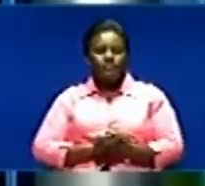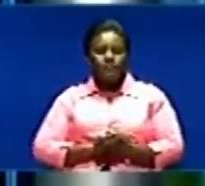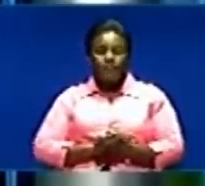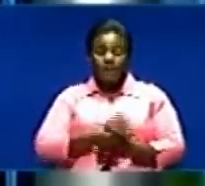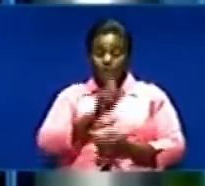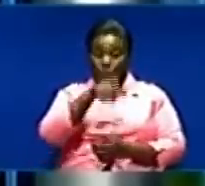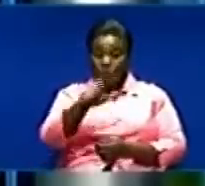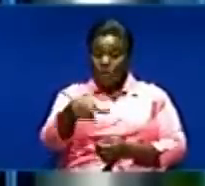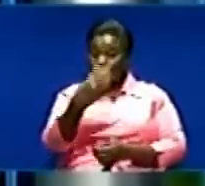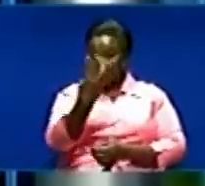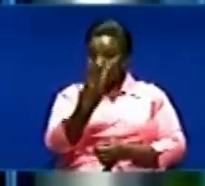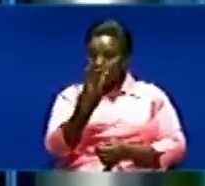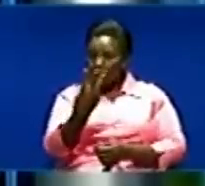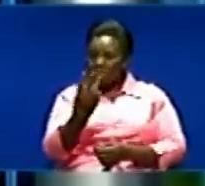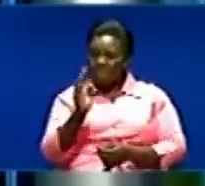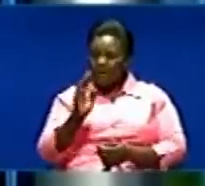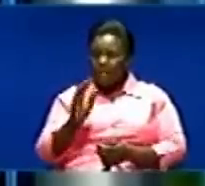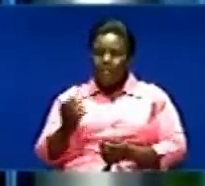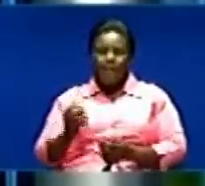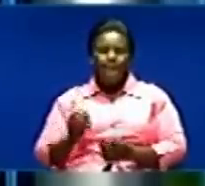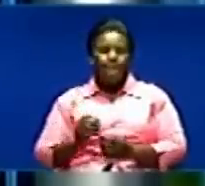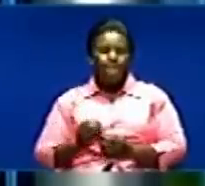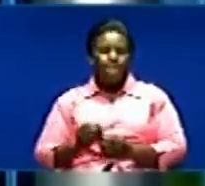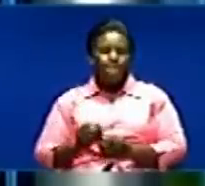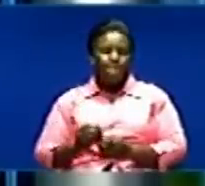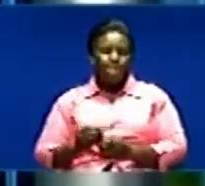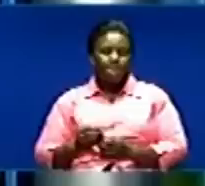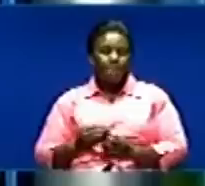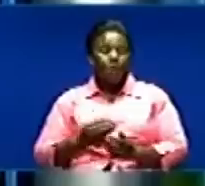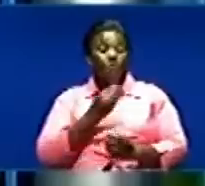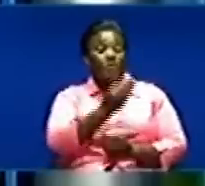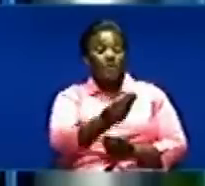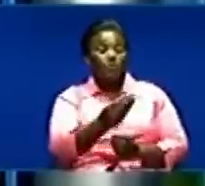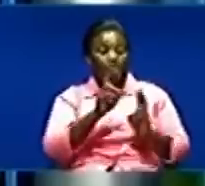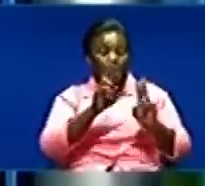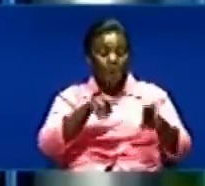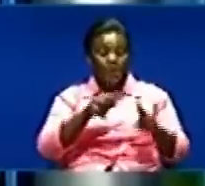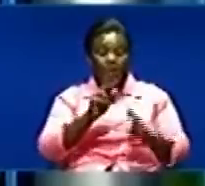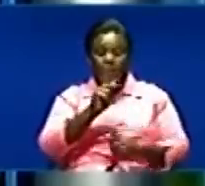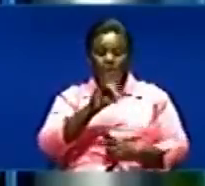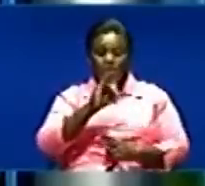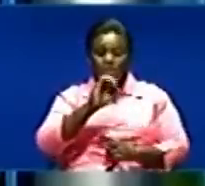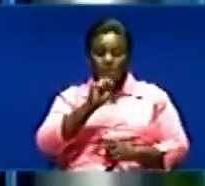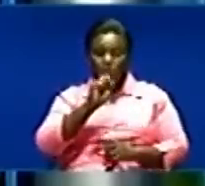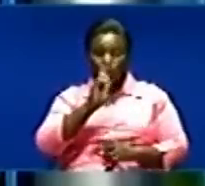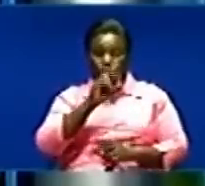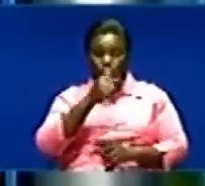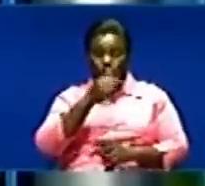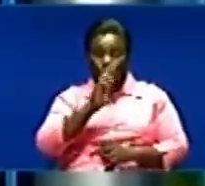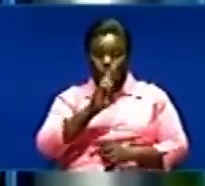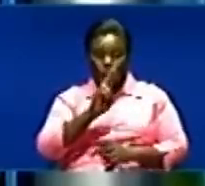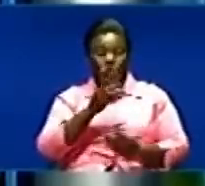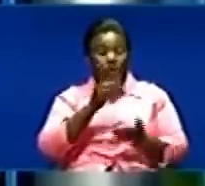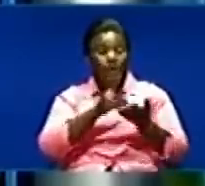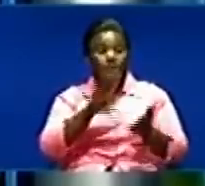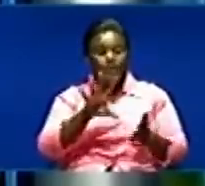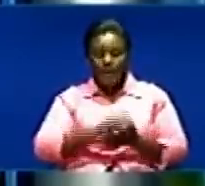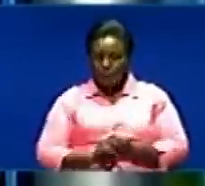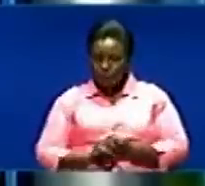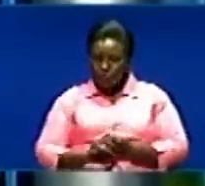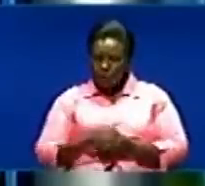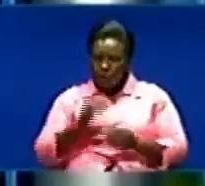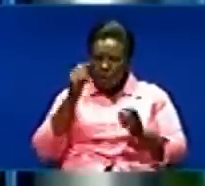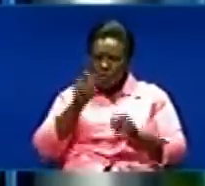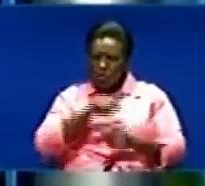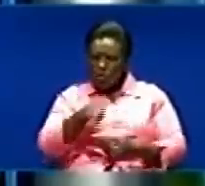watatu wamefikishwa katika mahakama ya hakimu mkazi Kisutu jijini Dar es Salaam wakikabiliwa na kosa la kutuma ujumbe wa simu ya mkononi kwa katibu